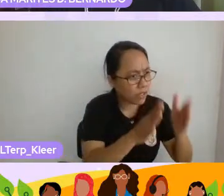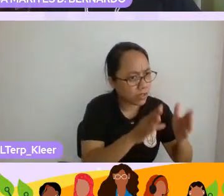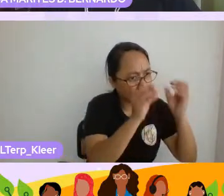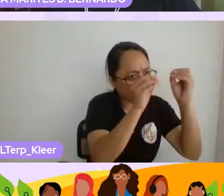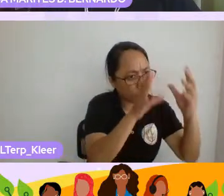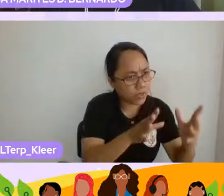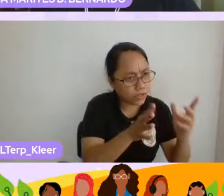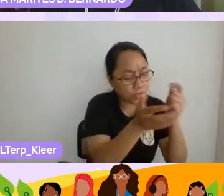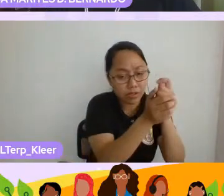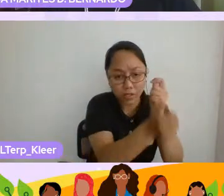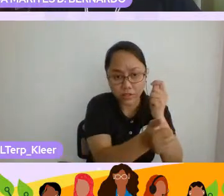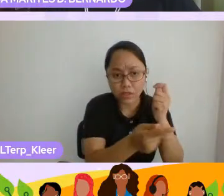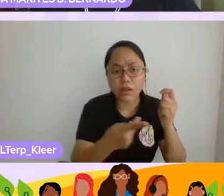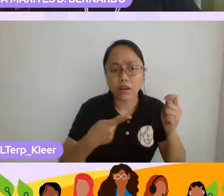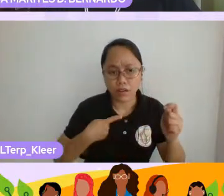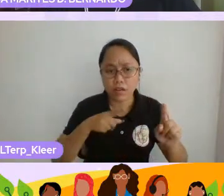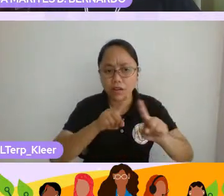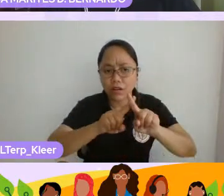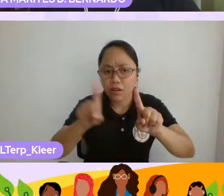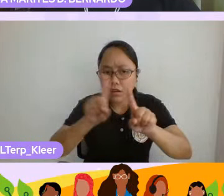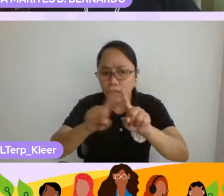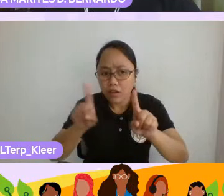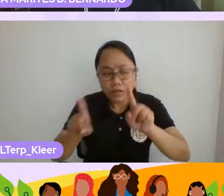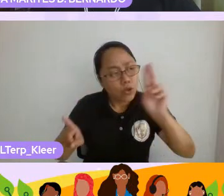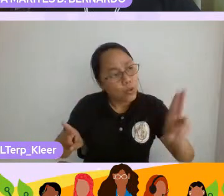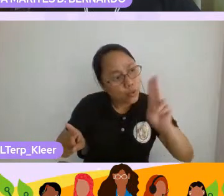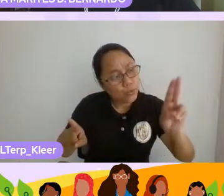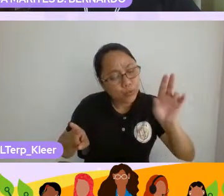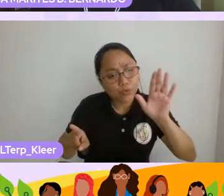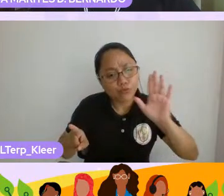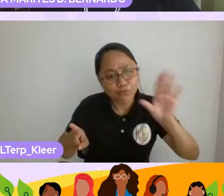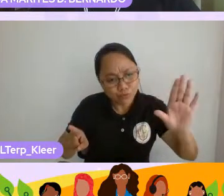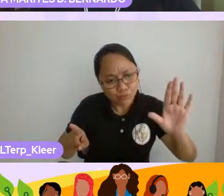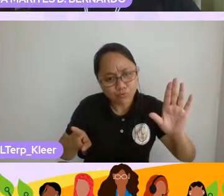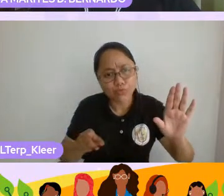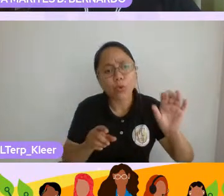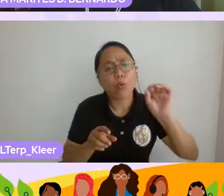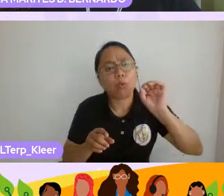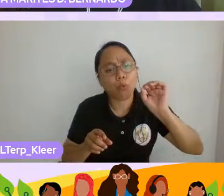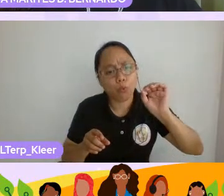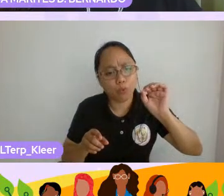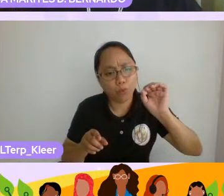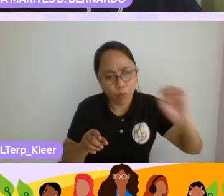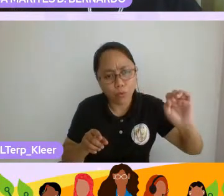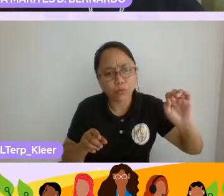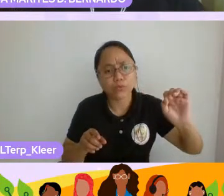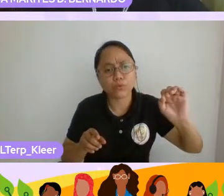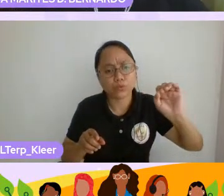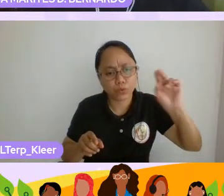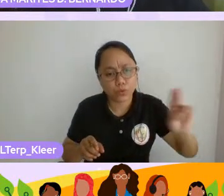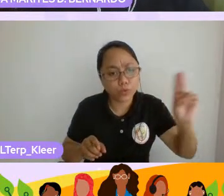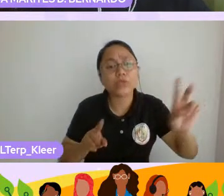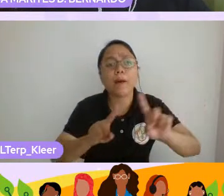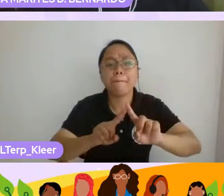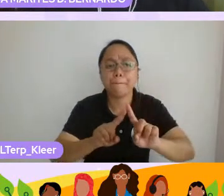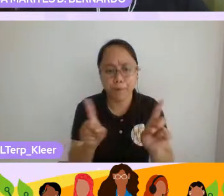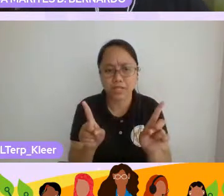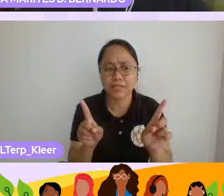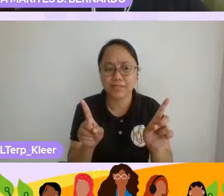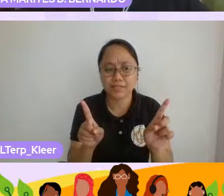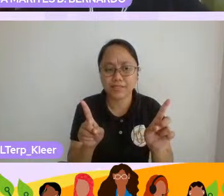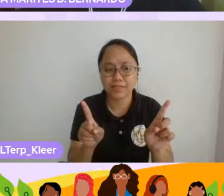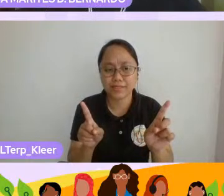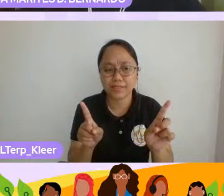sa iba siguro mga institutions na hindi naman din exactly available. Pero kung ito